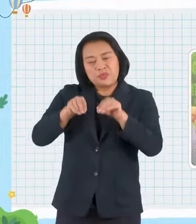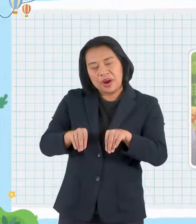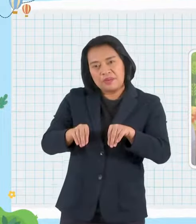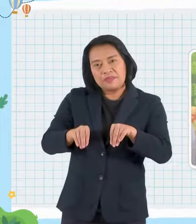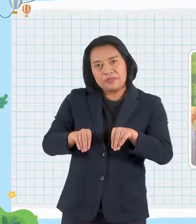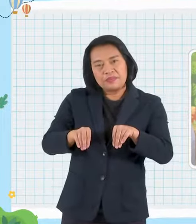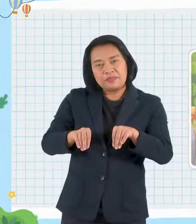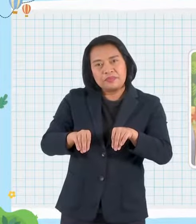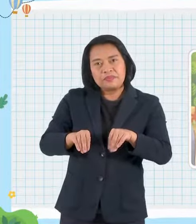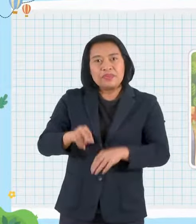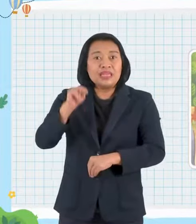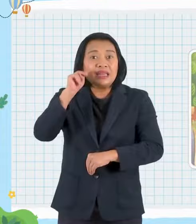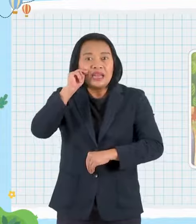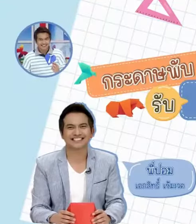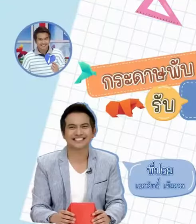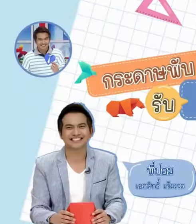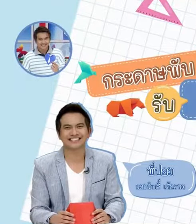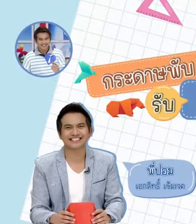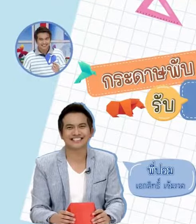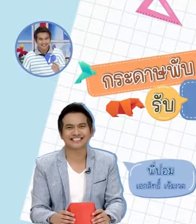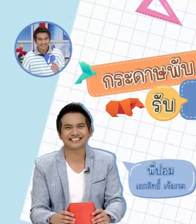ข้างๆก็มีบึงใหญ่ใหญ